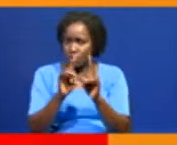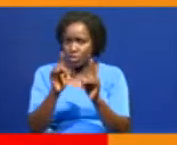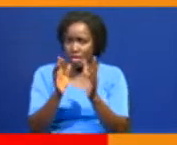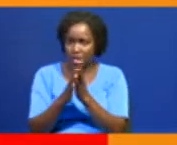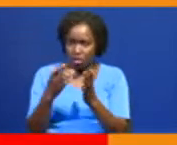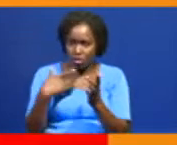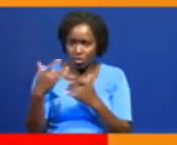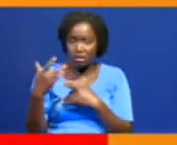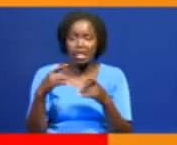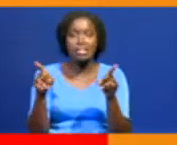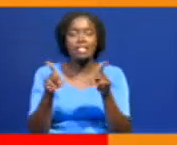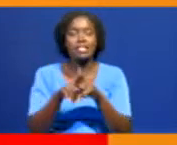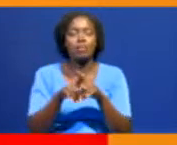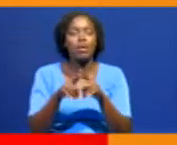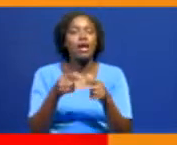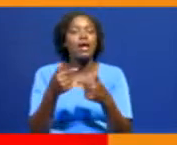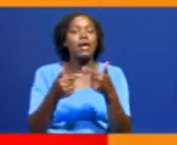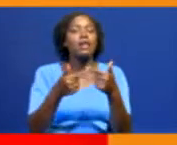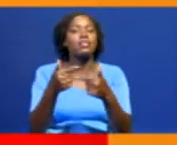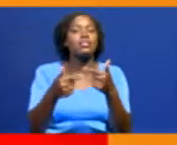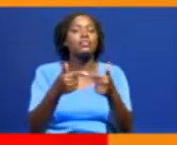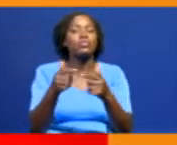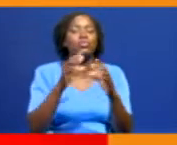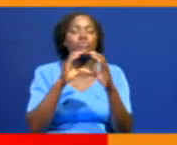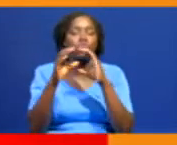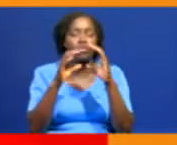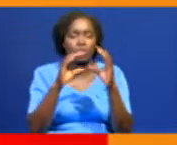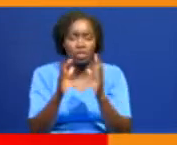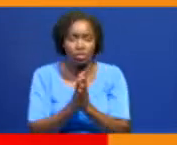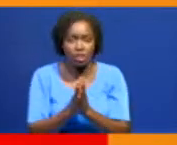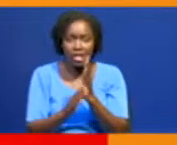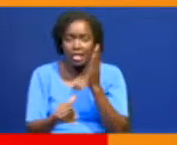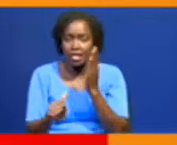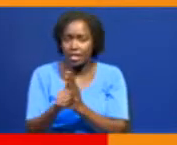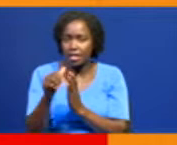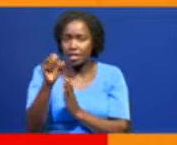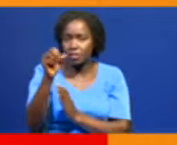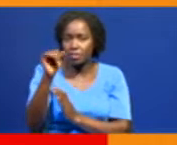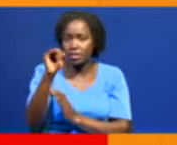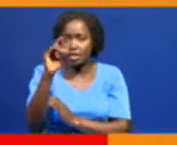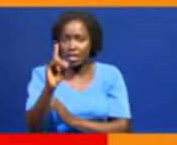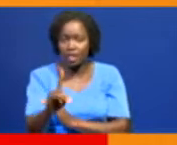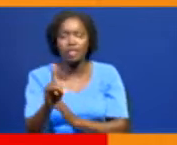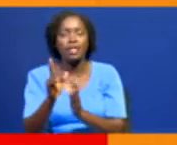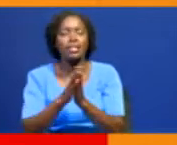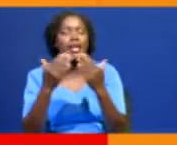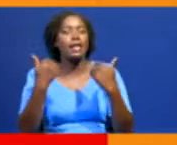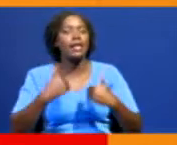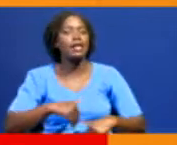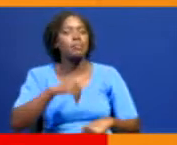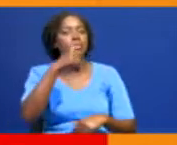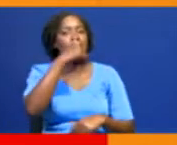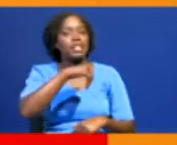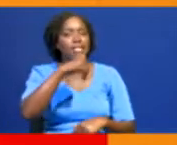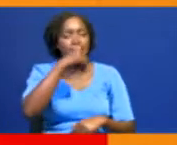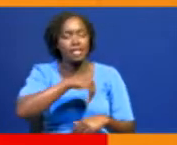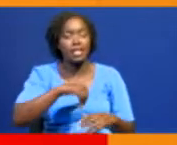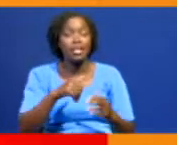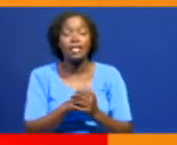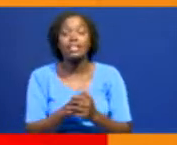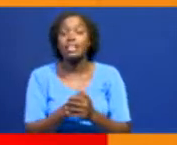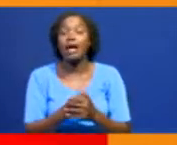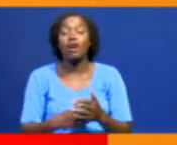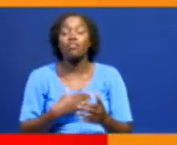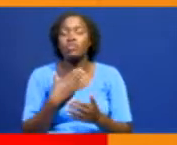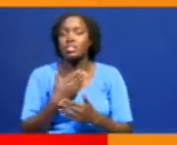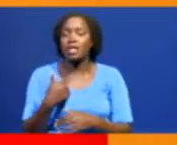jumbe zenu kadri mazungumzo haya yanavyozidi kusonga mbele. Mimi naitwa Zainab Said, katika lugha ya ishara ni Lensa Odingo. Mtazamaji, studioni tuko na Titus Lootee